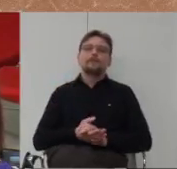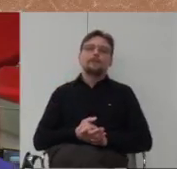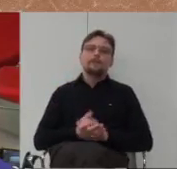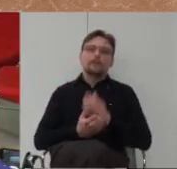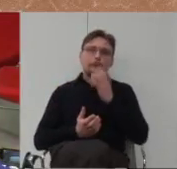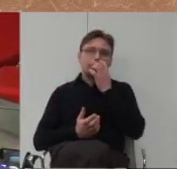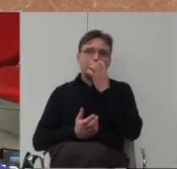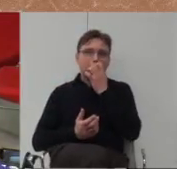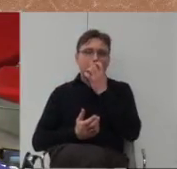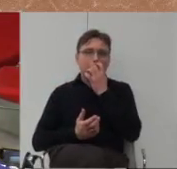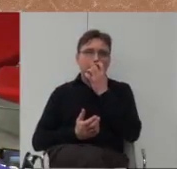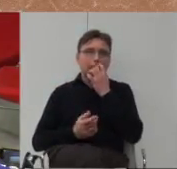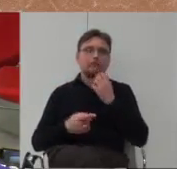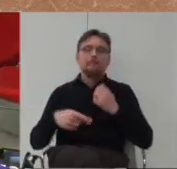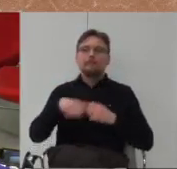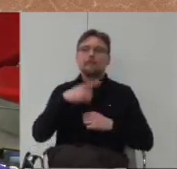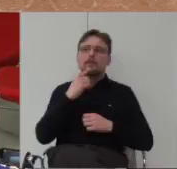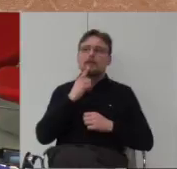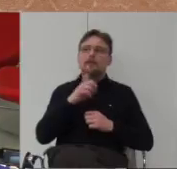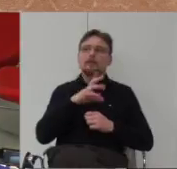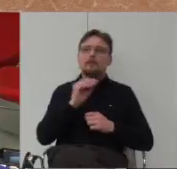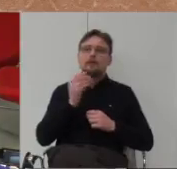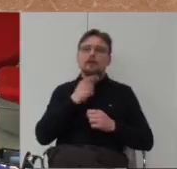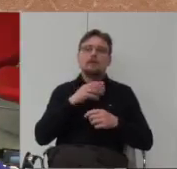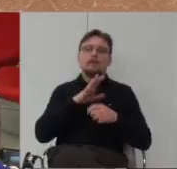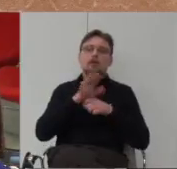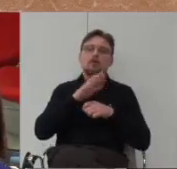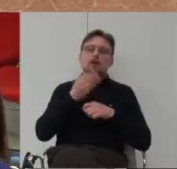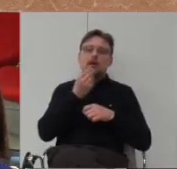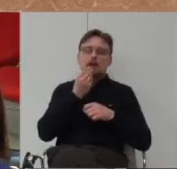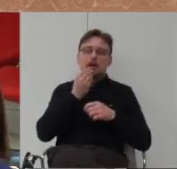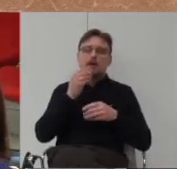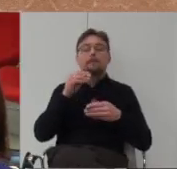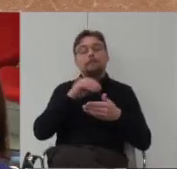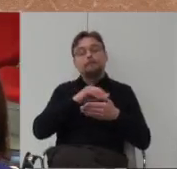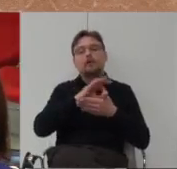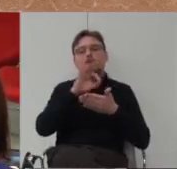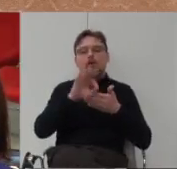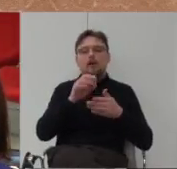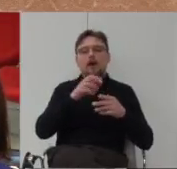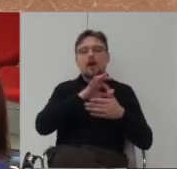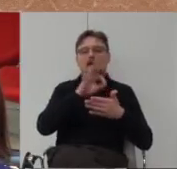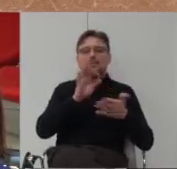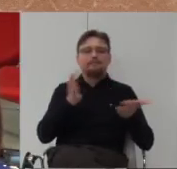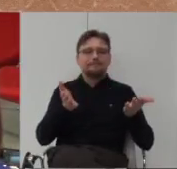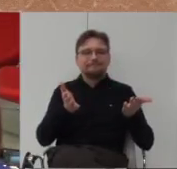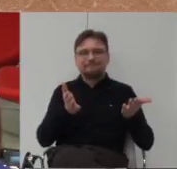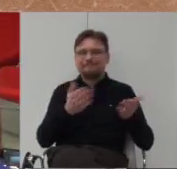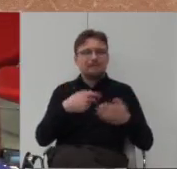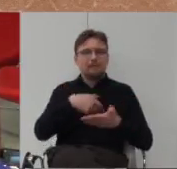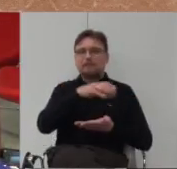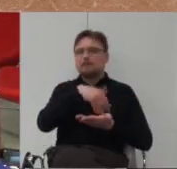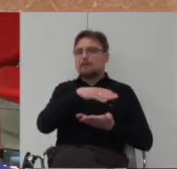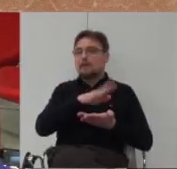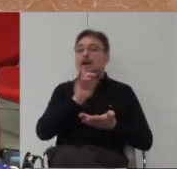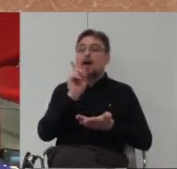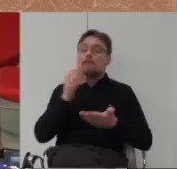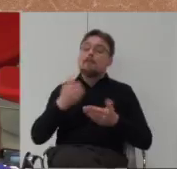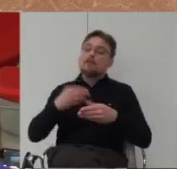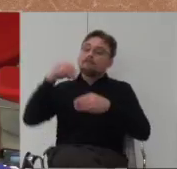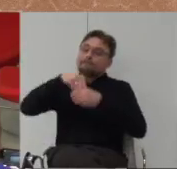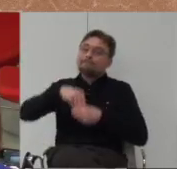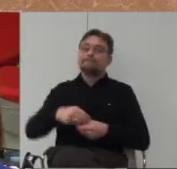Też uważamy, że produkcja żywności jest stosunkowo pomijana w projektowaniu architektury, natomiast mogłaby stać się